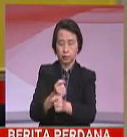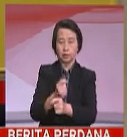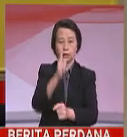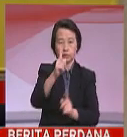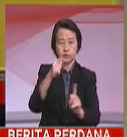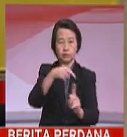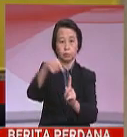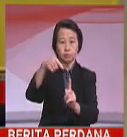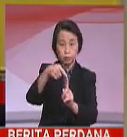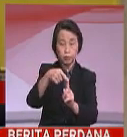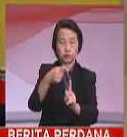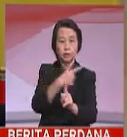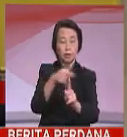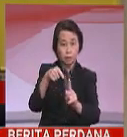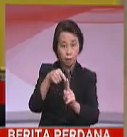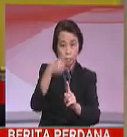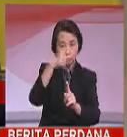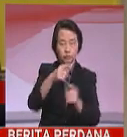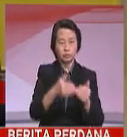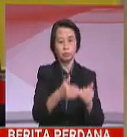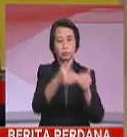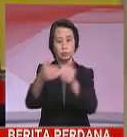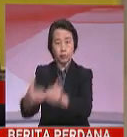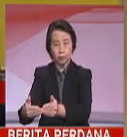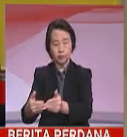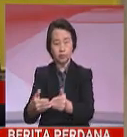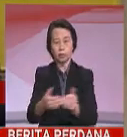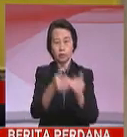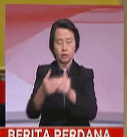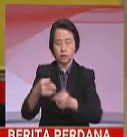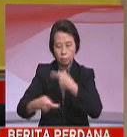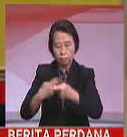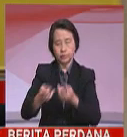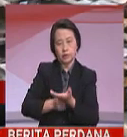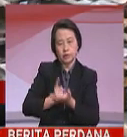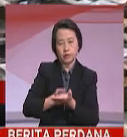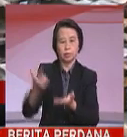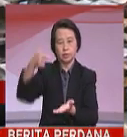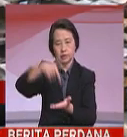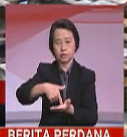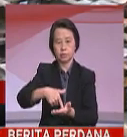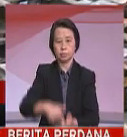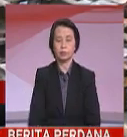tarikh bagi sambungan kepada proses rundingan itu.